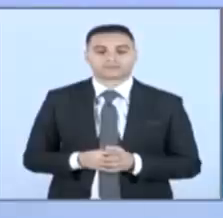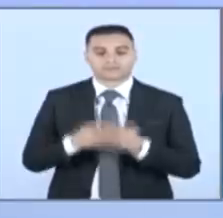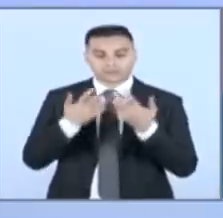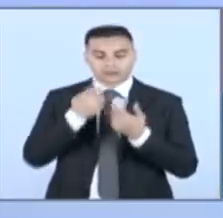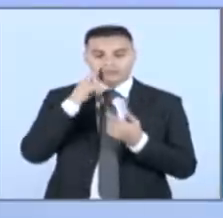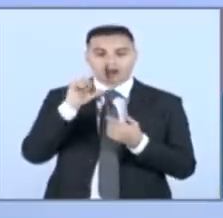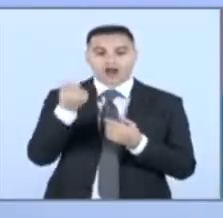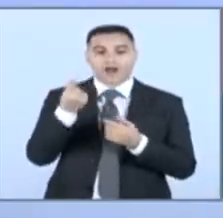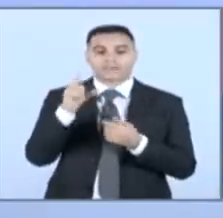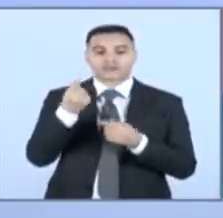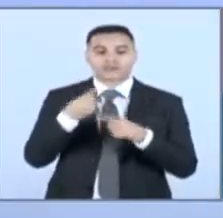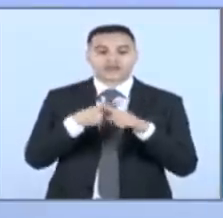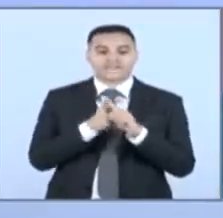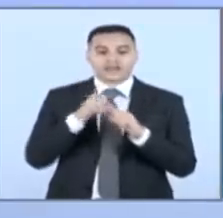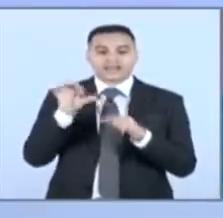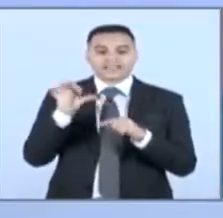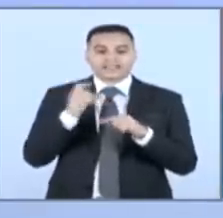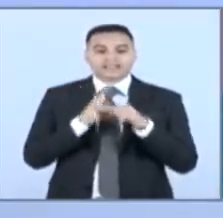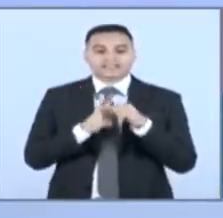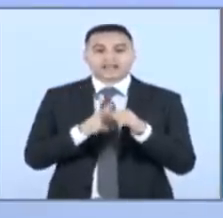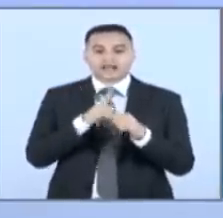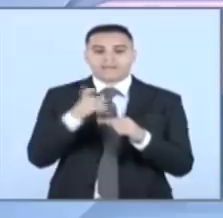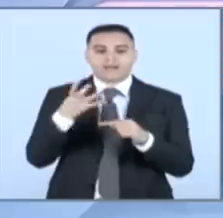حل مسألة الآتية: